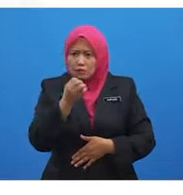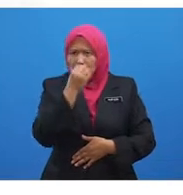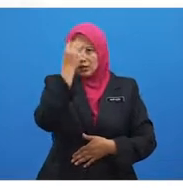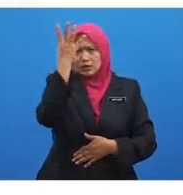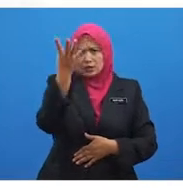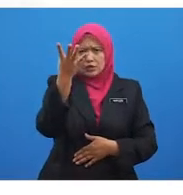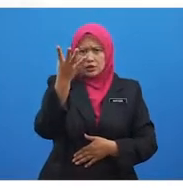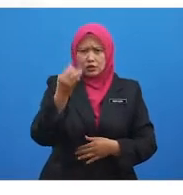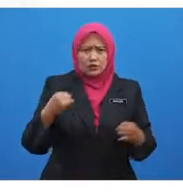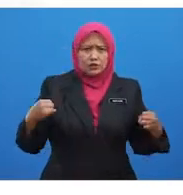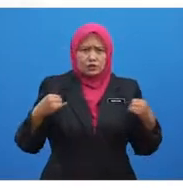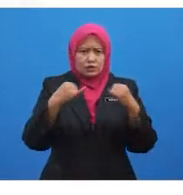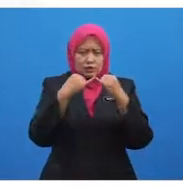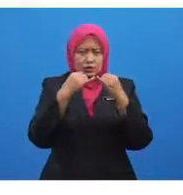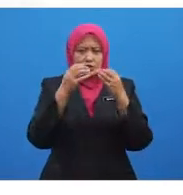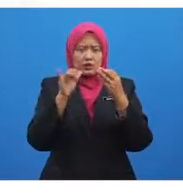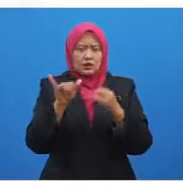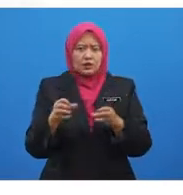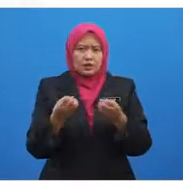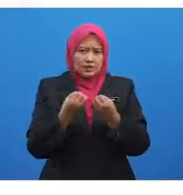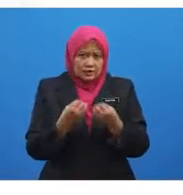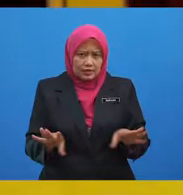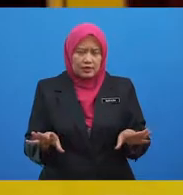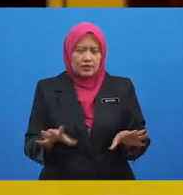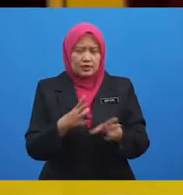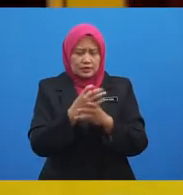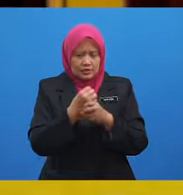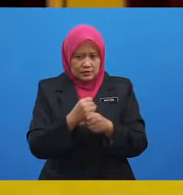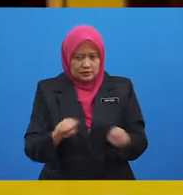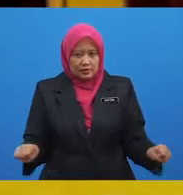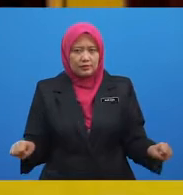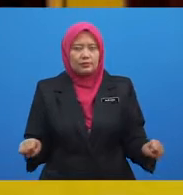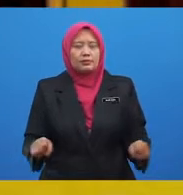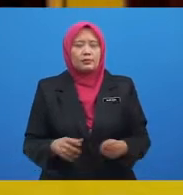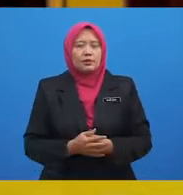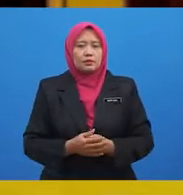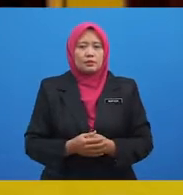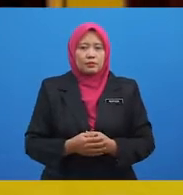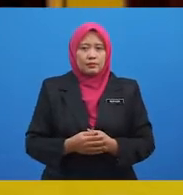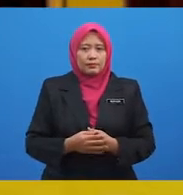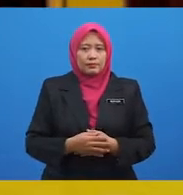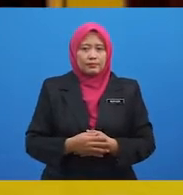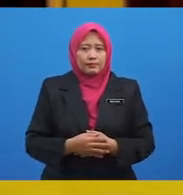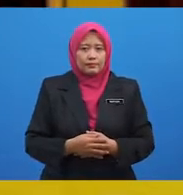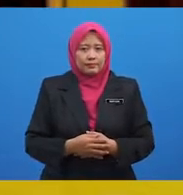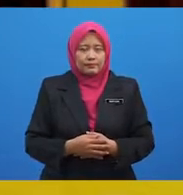istana raja yang telah siap dibina. Markah yang diperuntukkan ialah